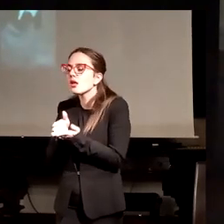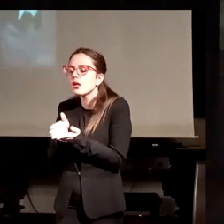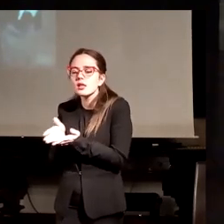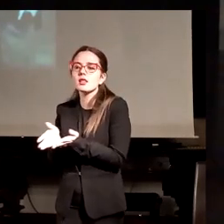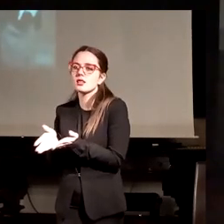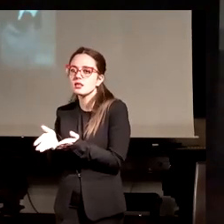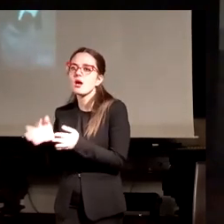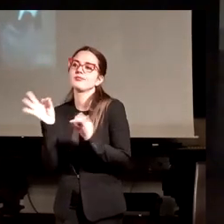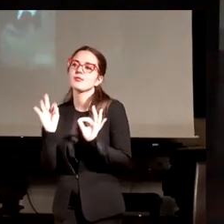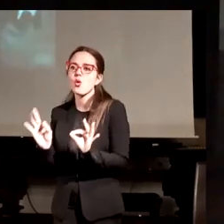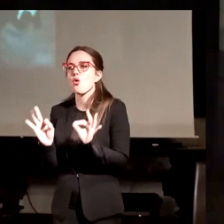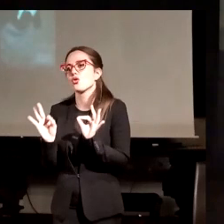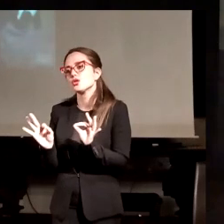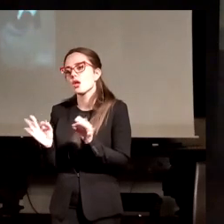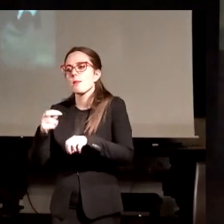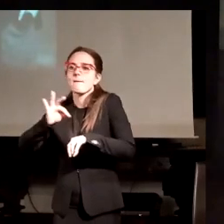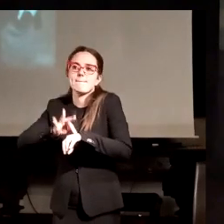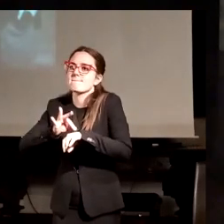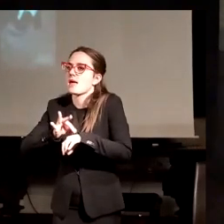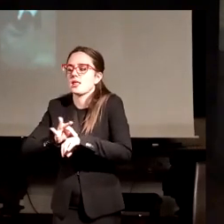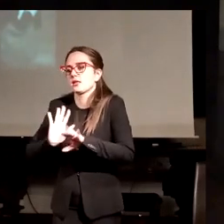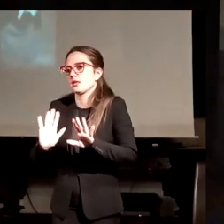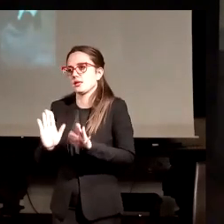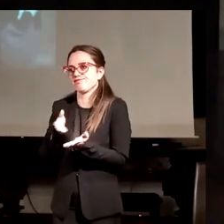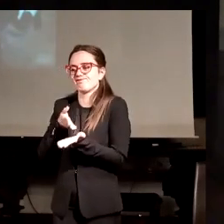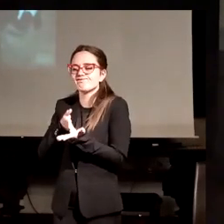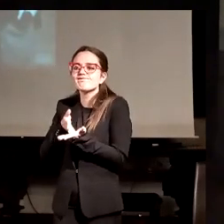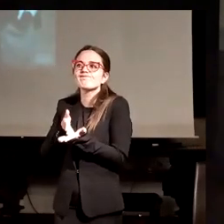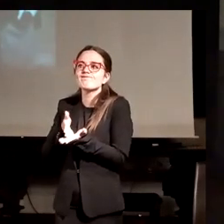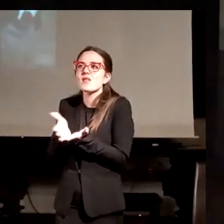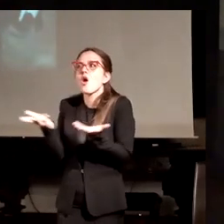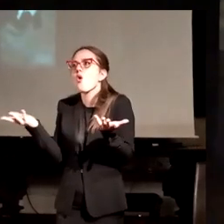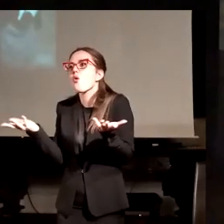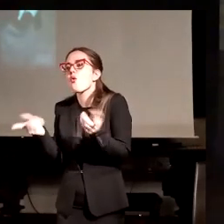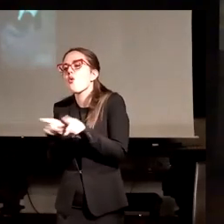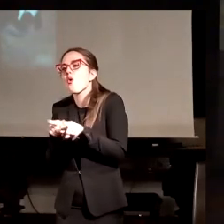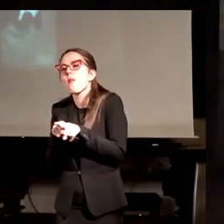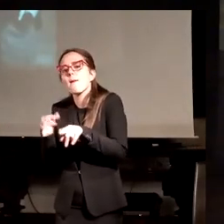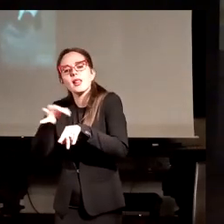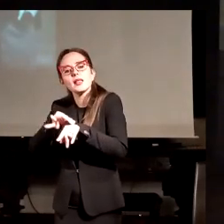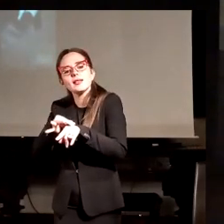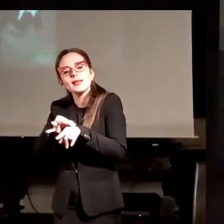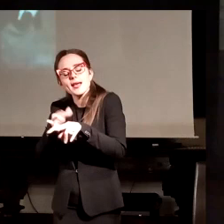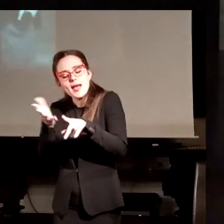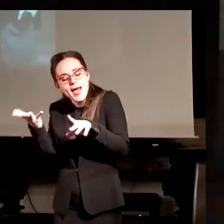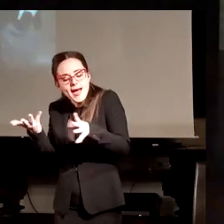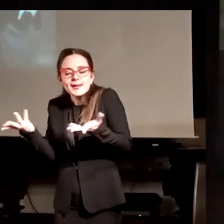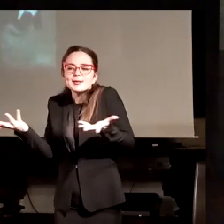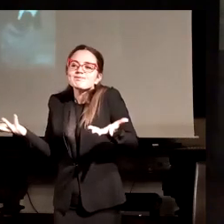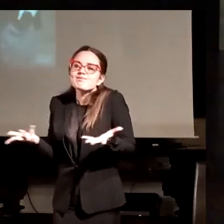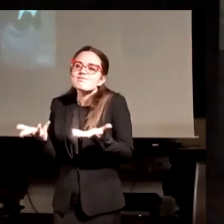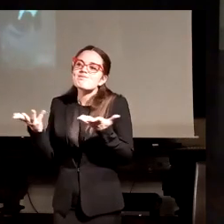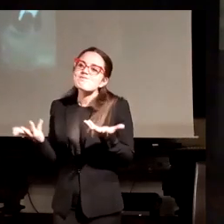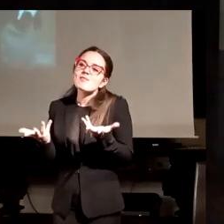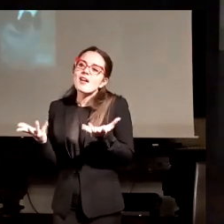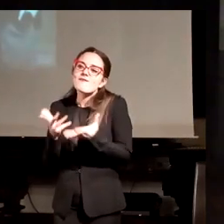questa rosa con una non lo so festosità quasi con un amore straordinario per